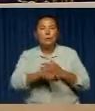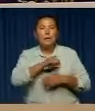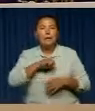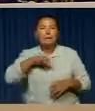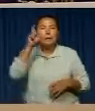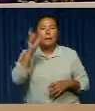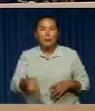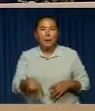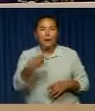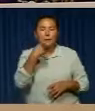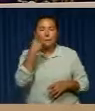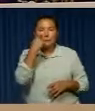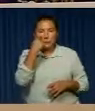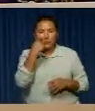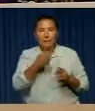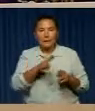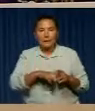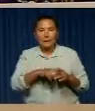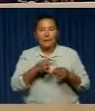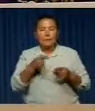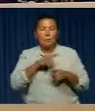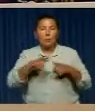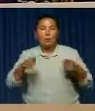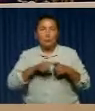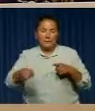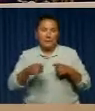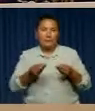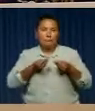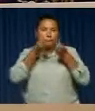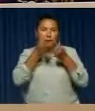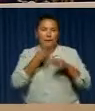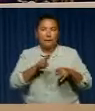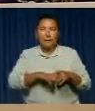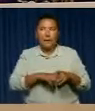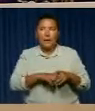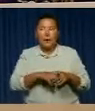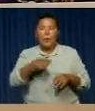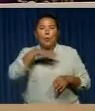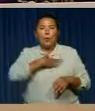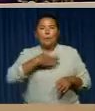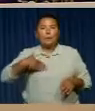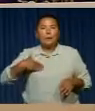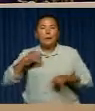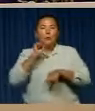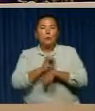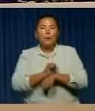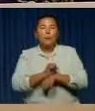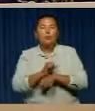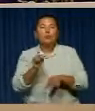адамға ауызы мұрын арқылы баратын. Сол ауызы мұрын арқылы барып, өкпеге барып тоқтамау үшін